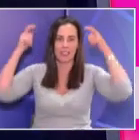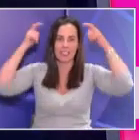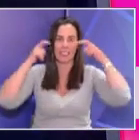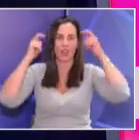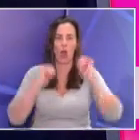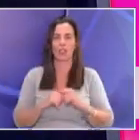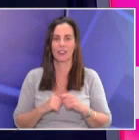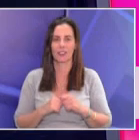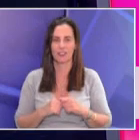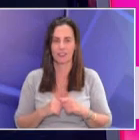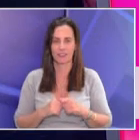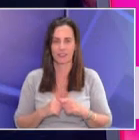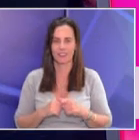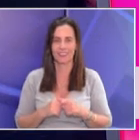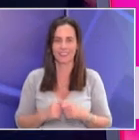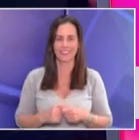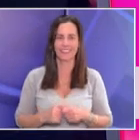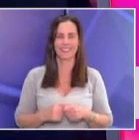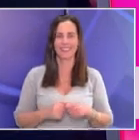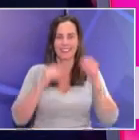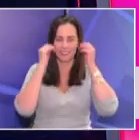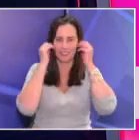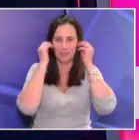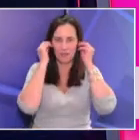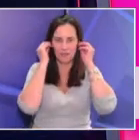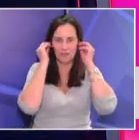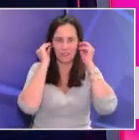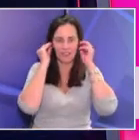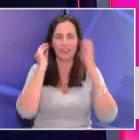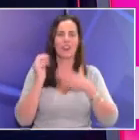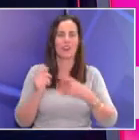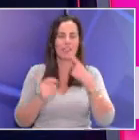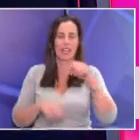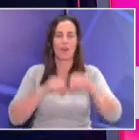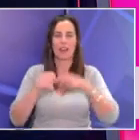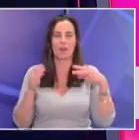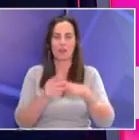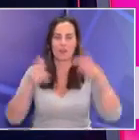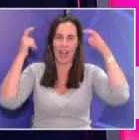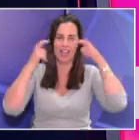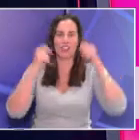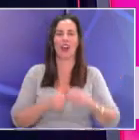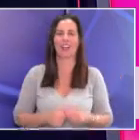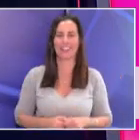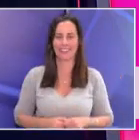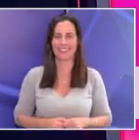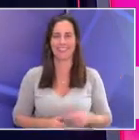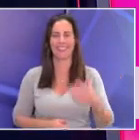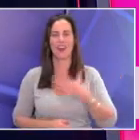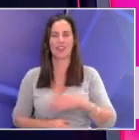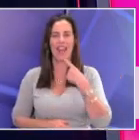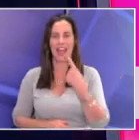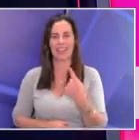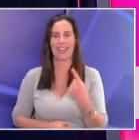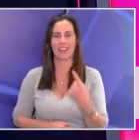קסדות, ברבים צריכים להגיד קסדות. באמת אומרת קסדות? אומרת קסדות. אוקיי, אני רוצה לדבר איתך על האופניים החשמליים והקסדות. אוקיי. אני רוצה להגיד